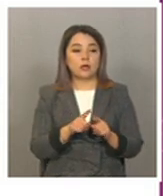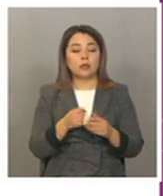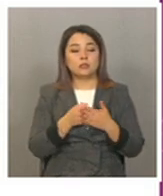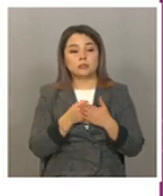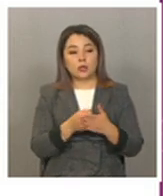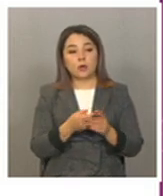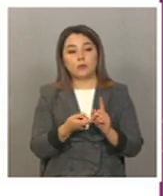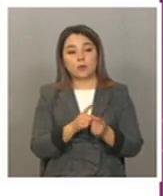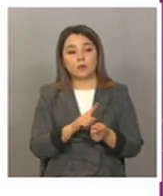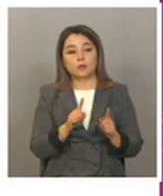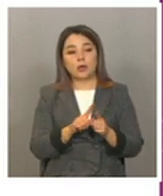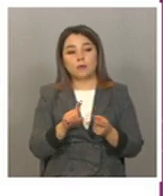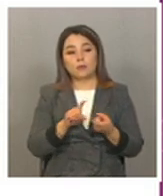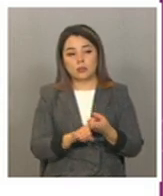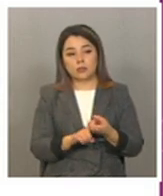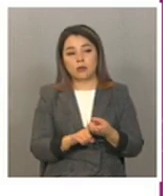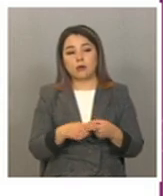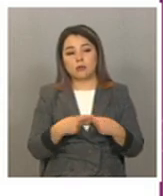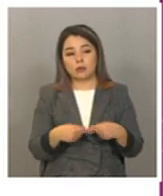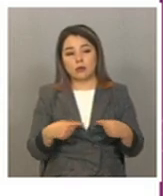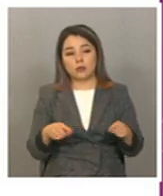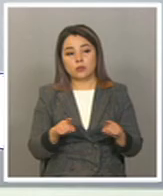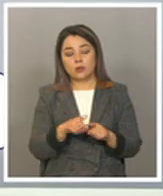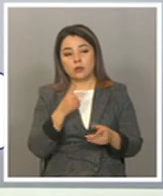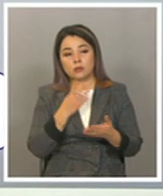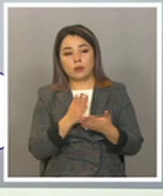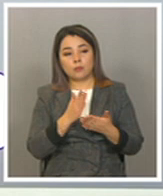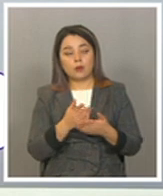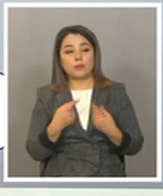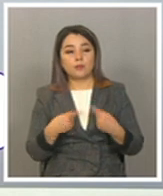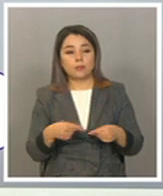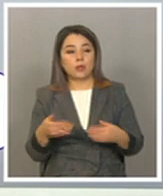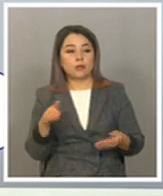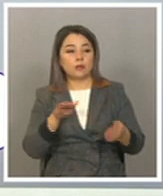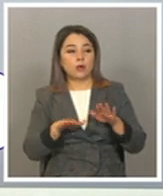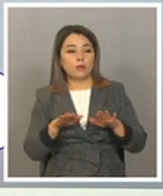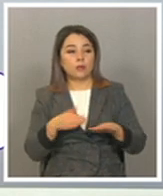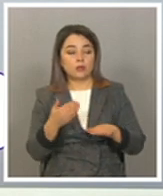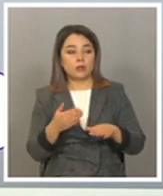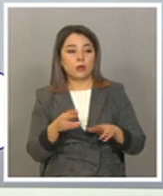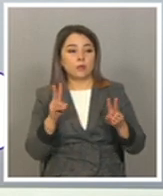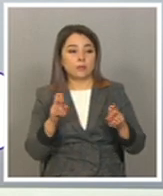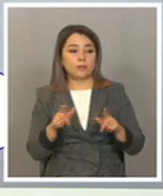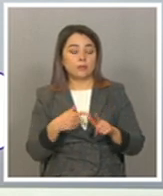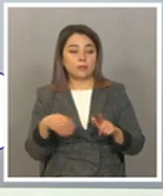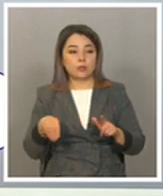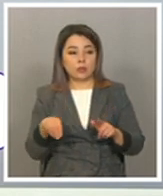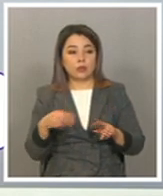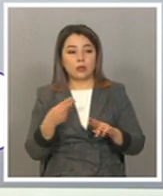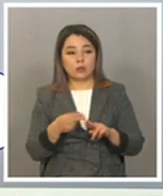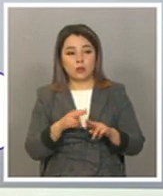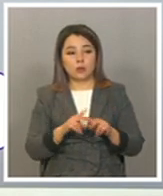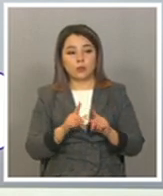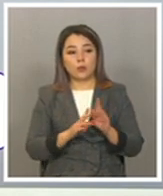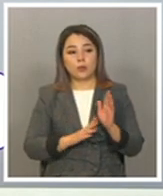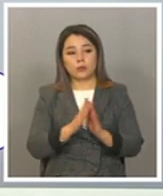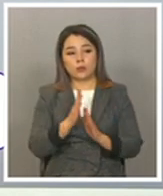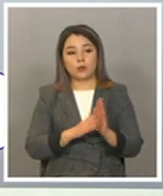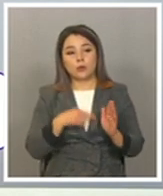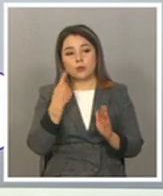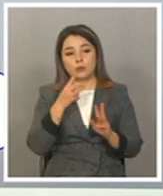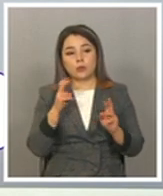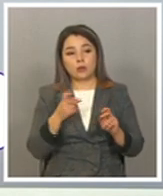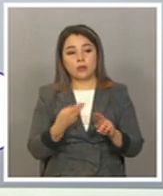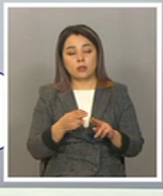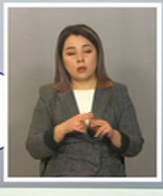байланысты осылай әркелке болып келеді. Ал кейбір тауларда топырақ түрлерінің атаулары өсімдік түрлерінің атауларына